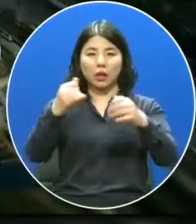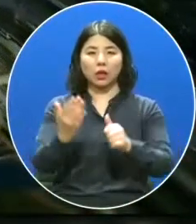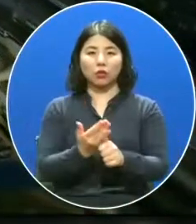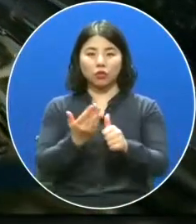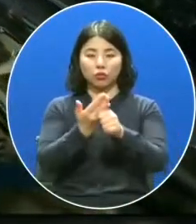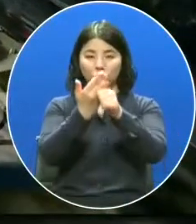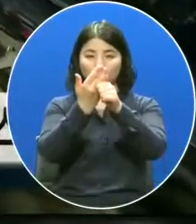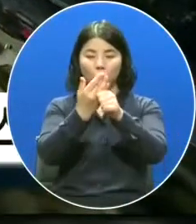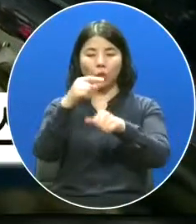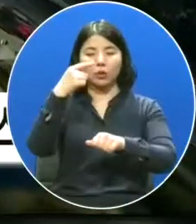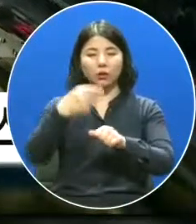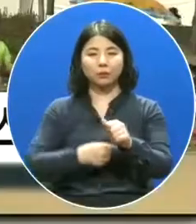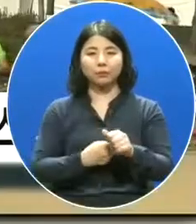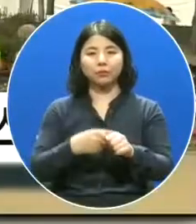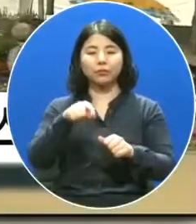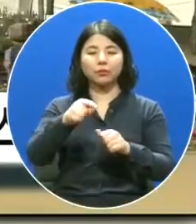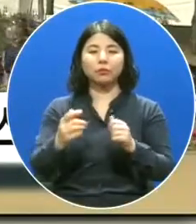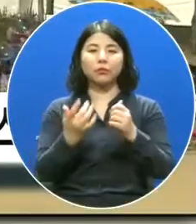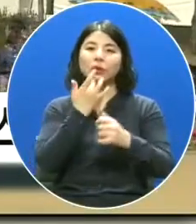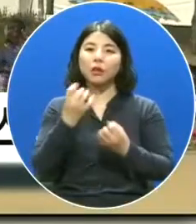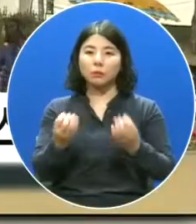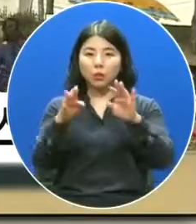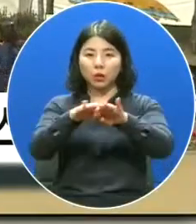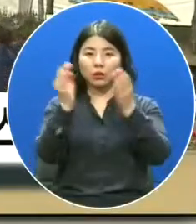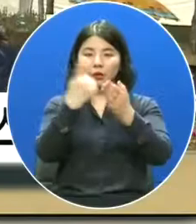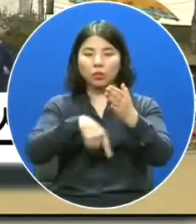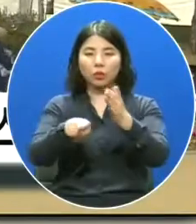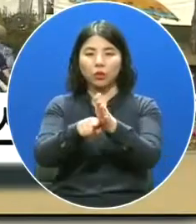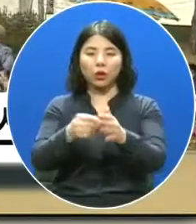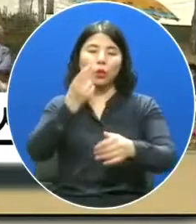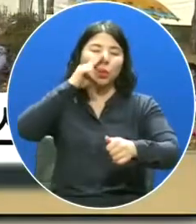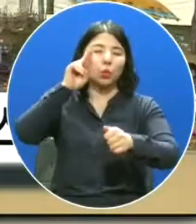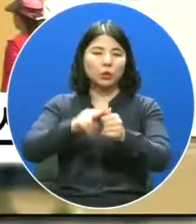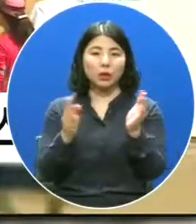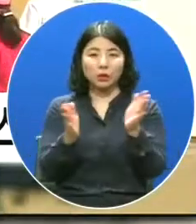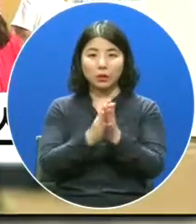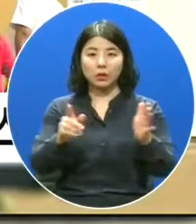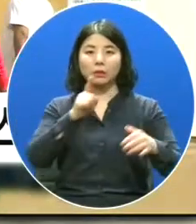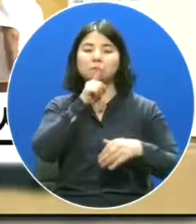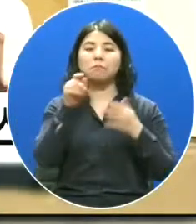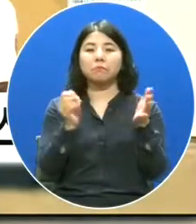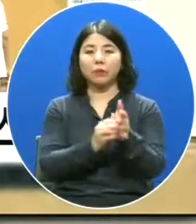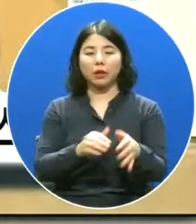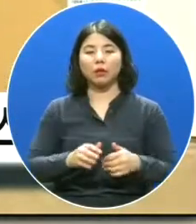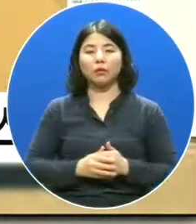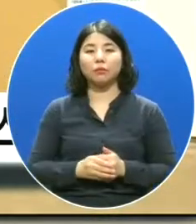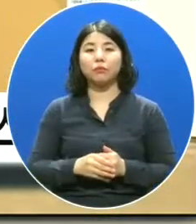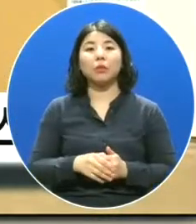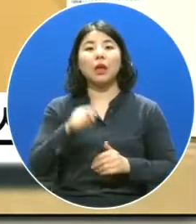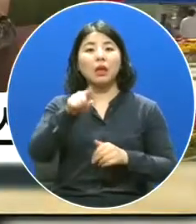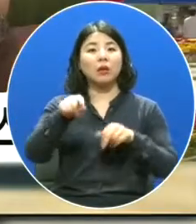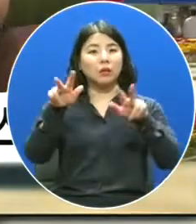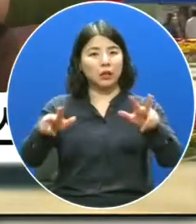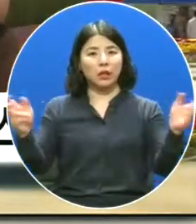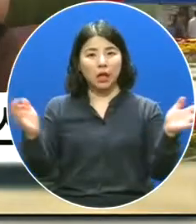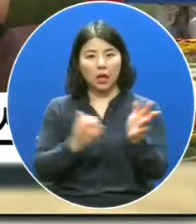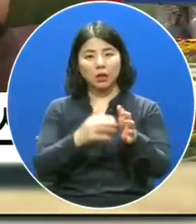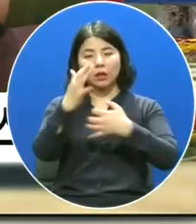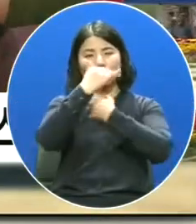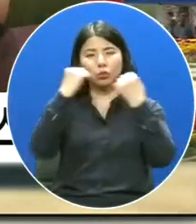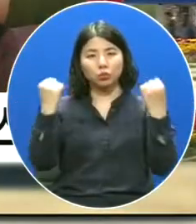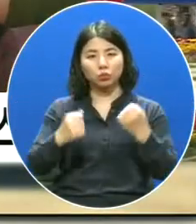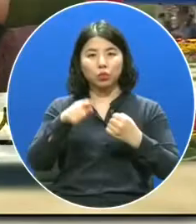세계 유기농 산업 엑스포 개최를 위해 본격적인 도전에 나섰음을 보도했습니다. 이것은